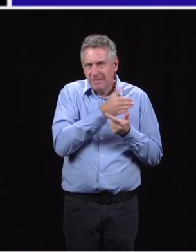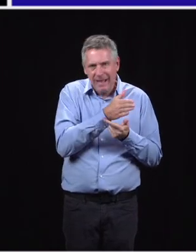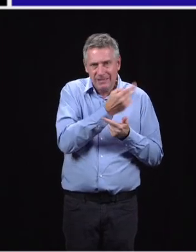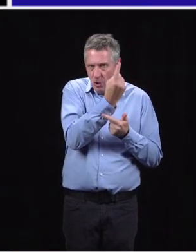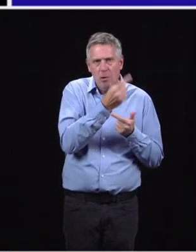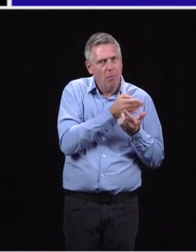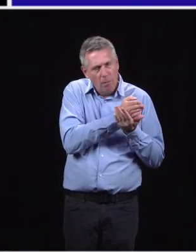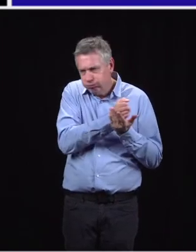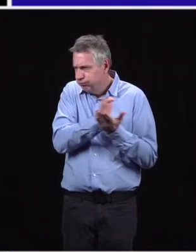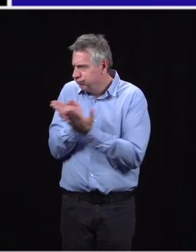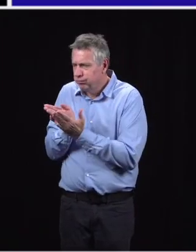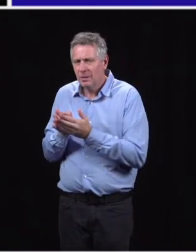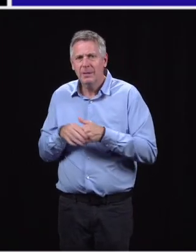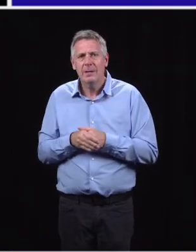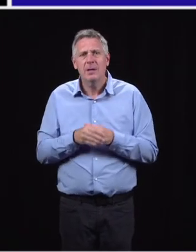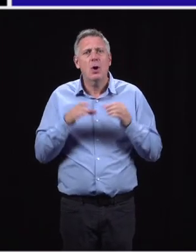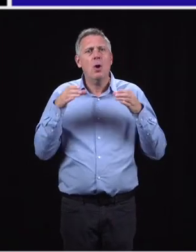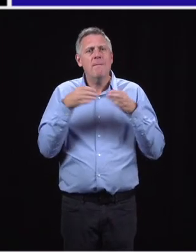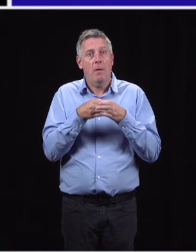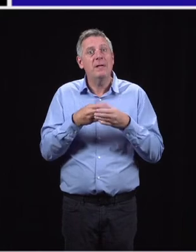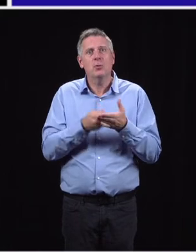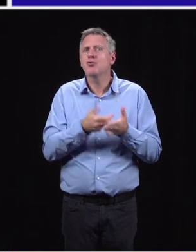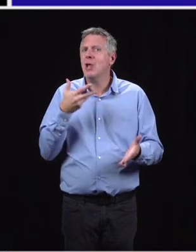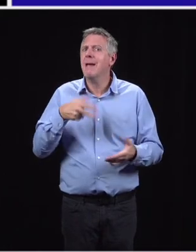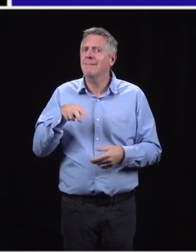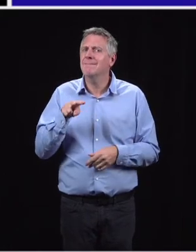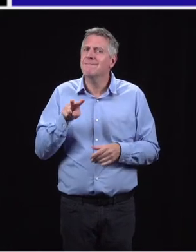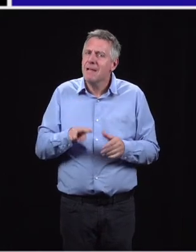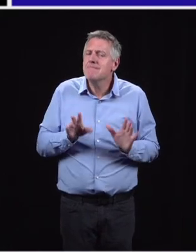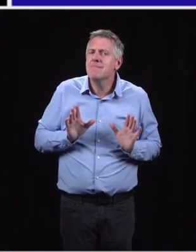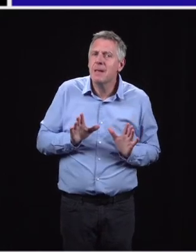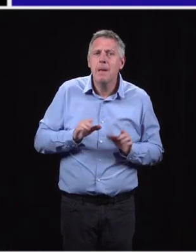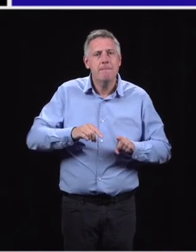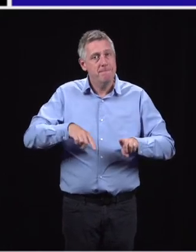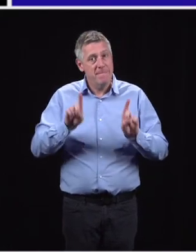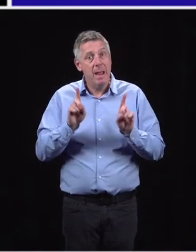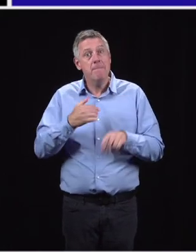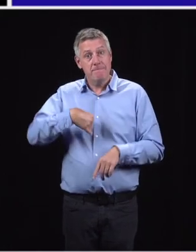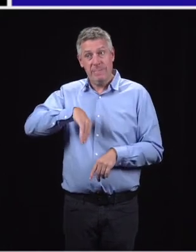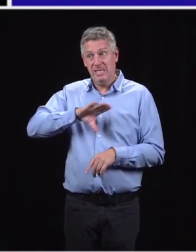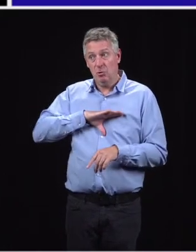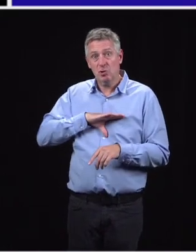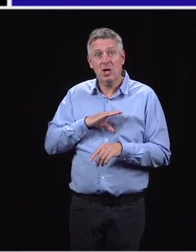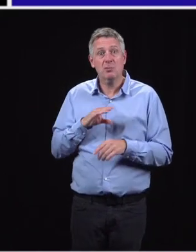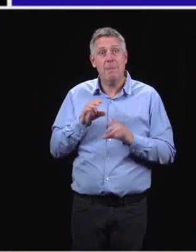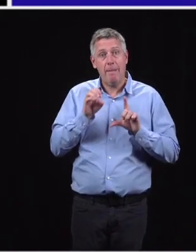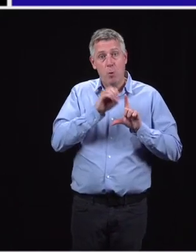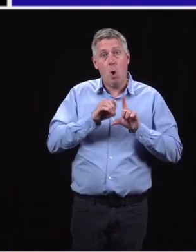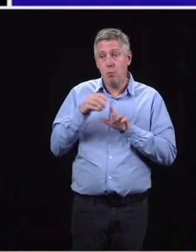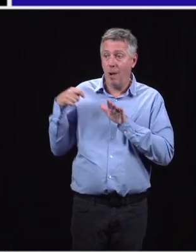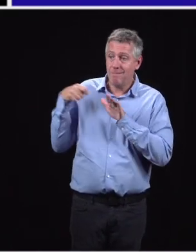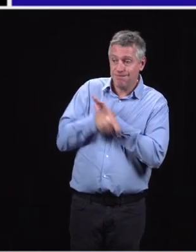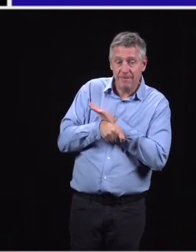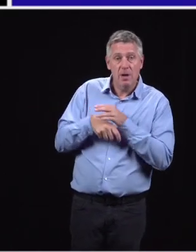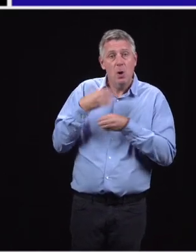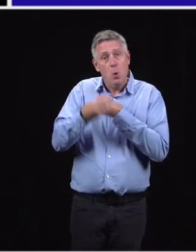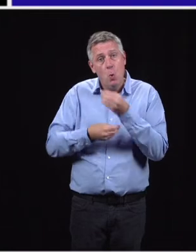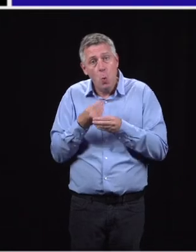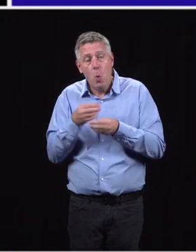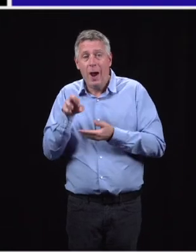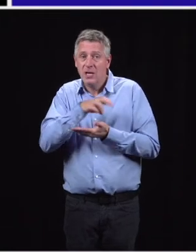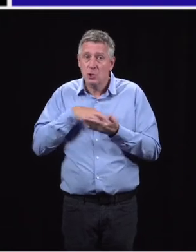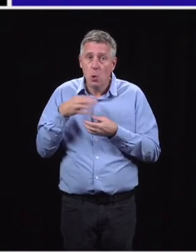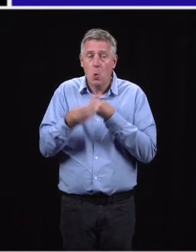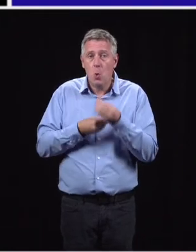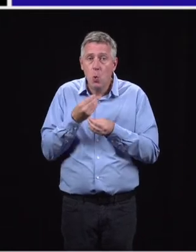alors les formations peuvent être certaines fois effectivement relativement cher mais sachez qu'elles sont souvent prises en charge soit par Pôle emploi soit par la région soit par les services